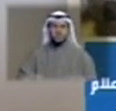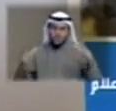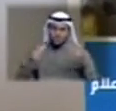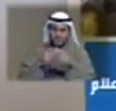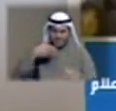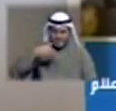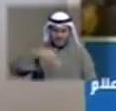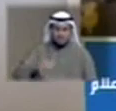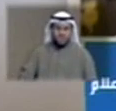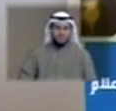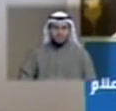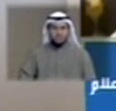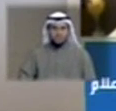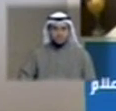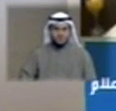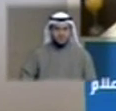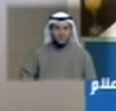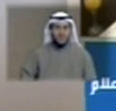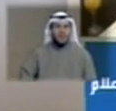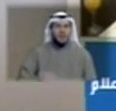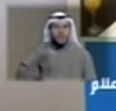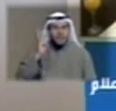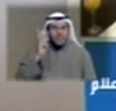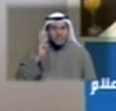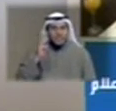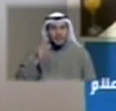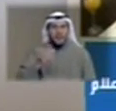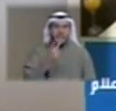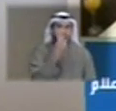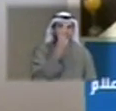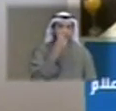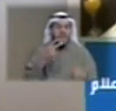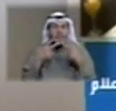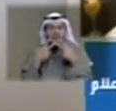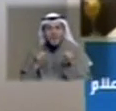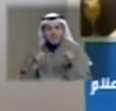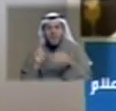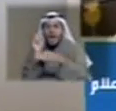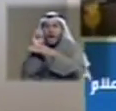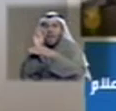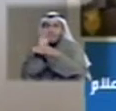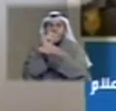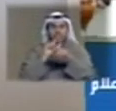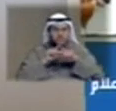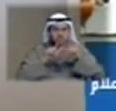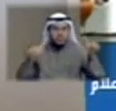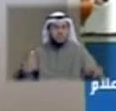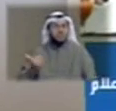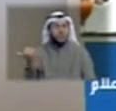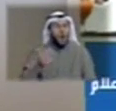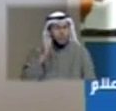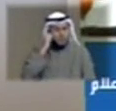ستنطلق بإذن الله في 13 من فبراير الحملة أيضا توعوية من منظور